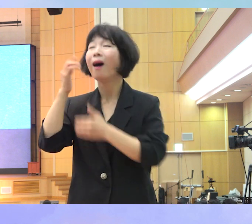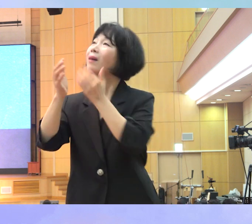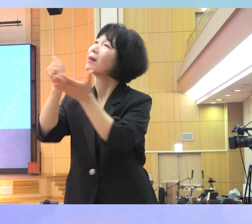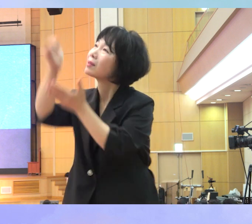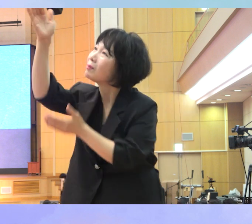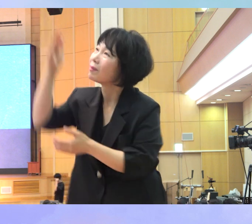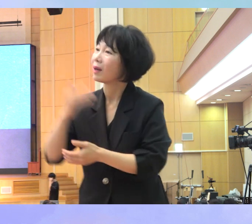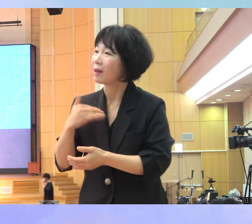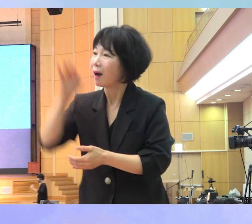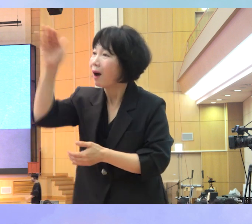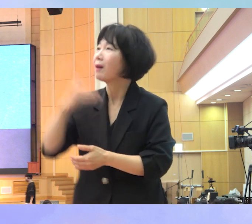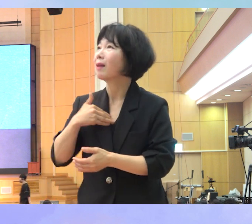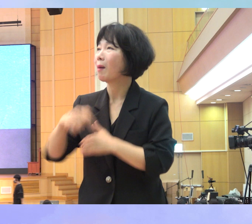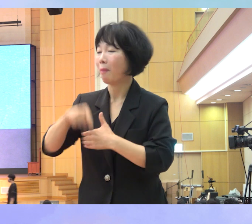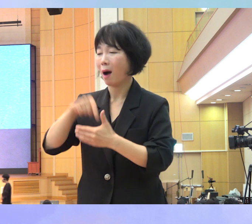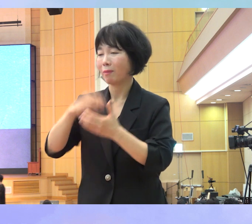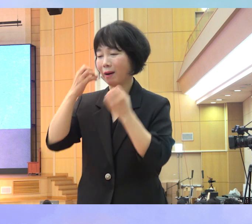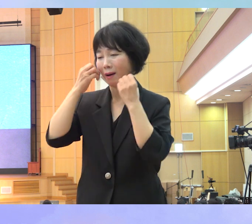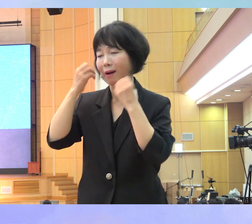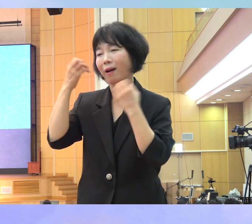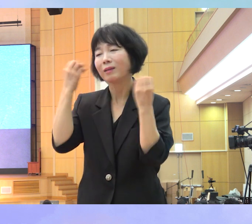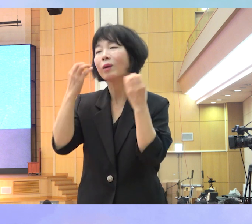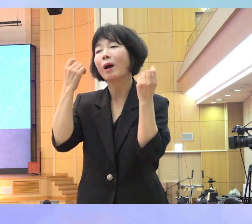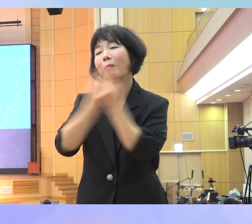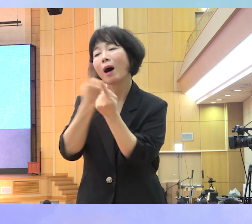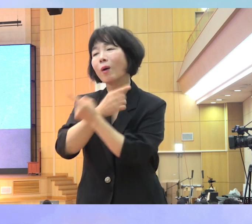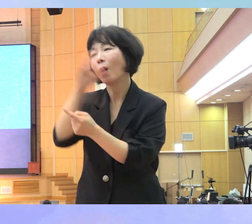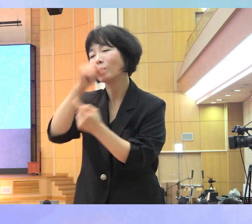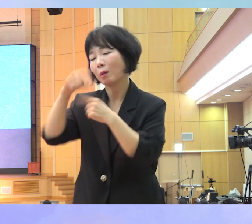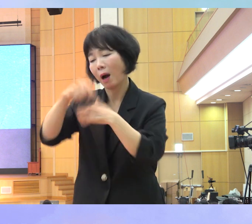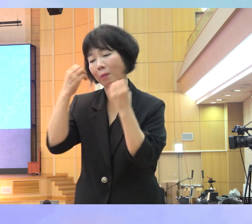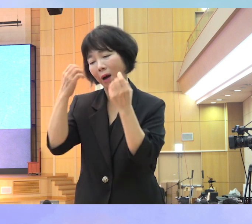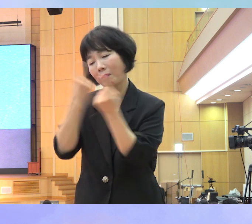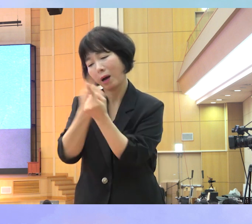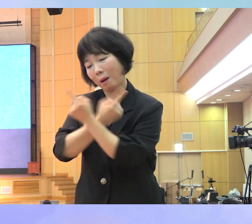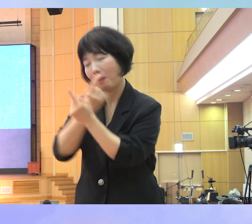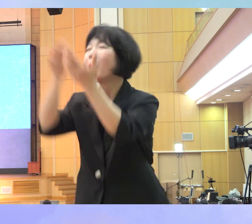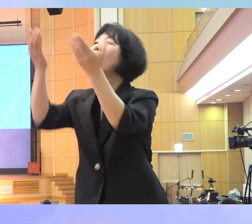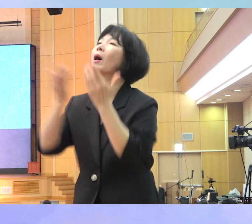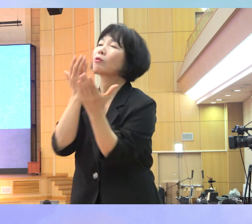마음을 선한 마음으로 바꿔주십시오. 그래서 이 마음에서